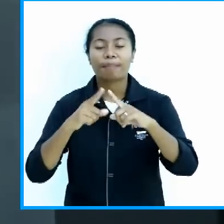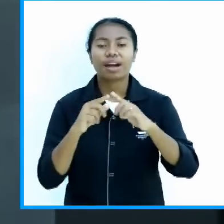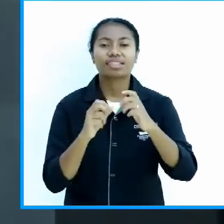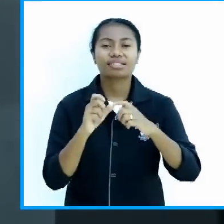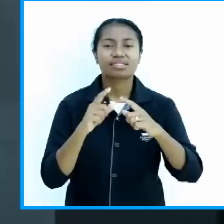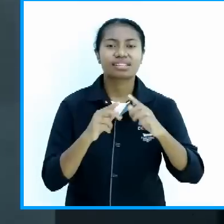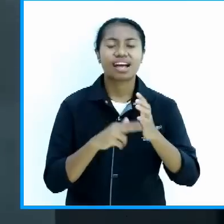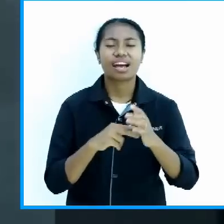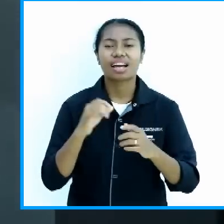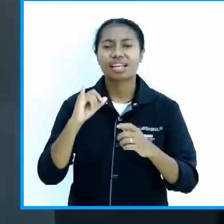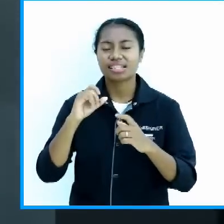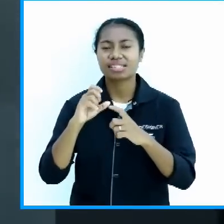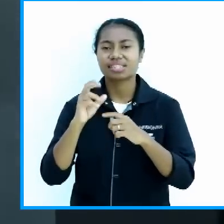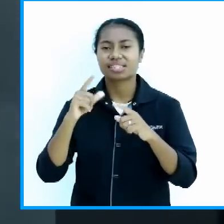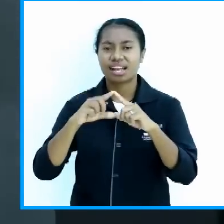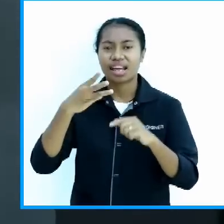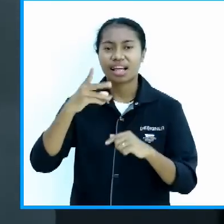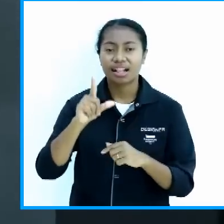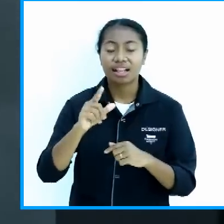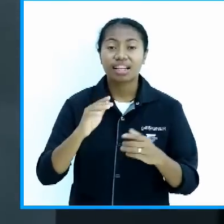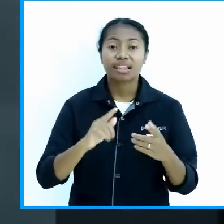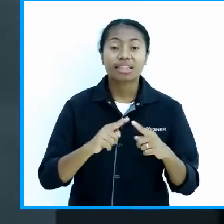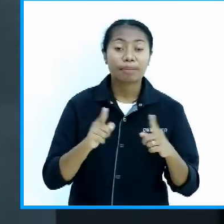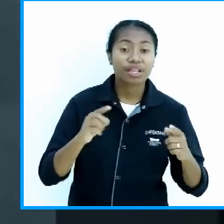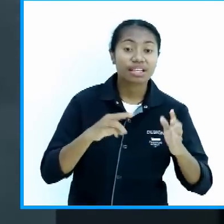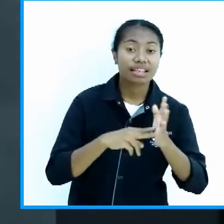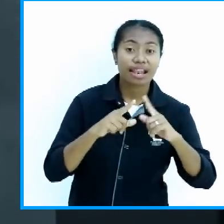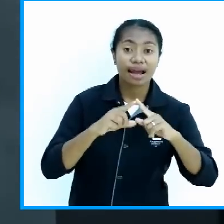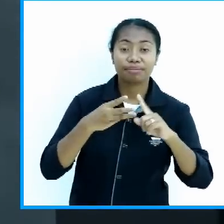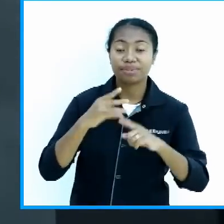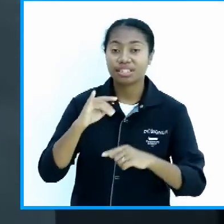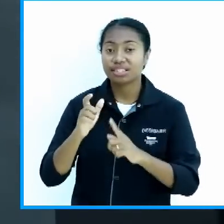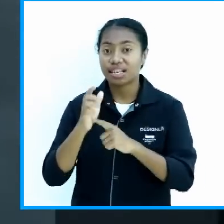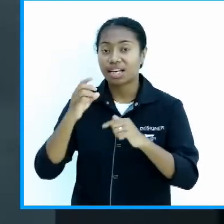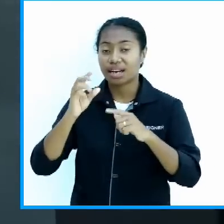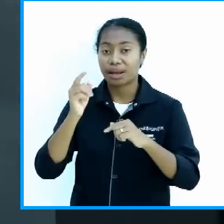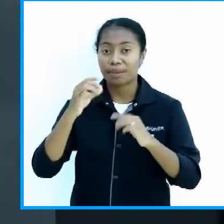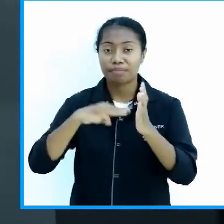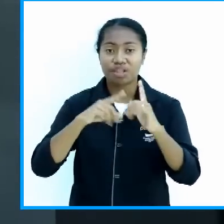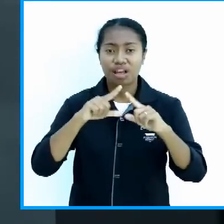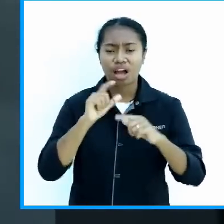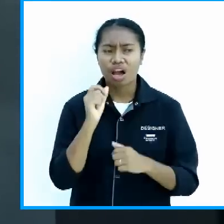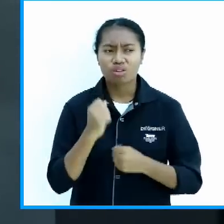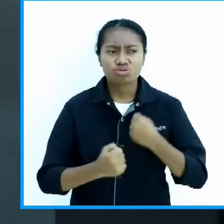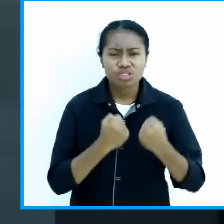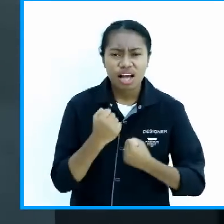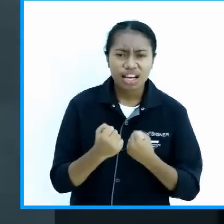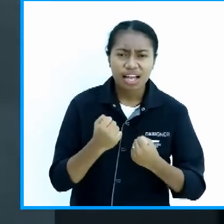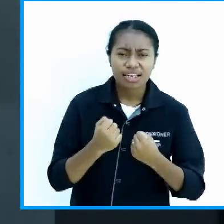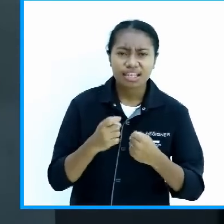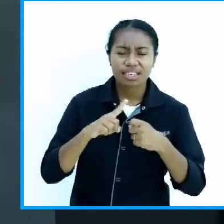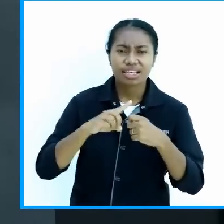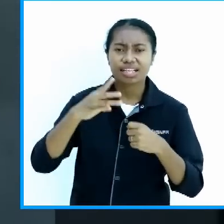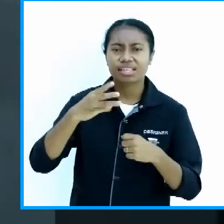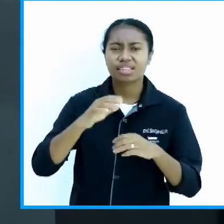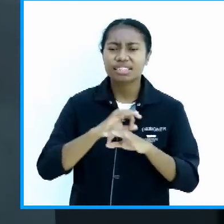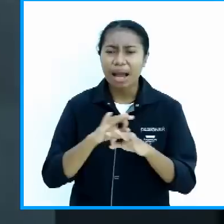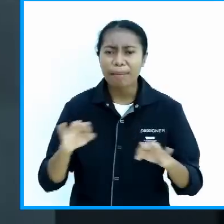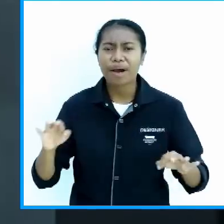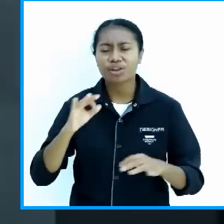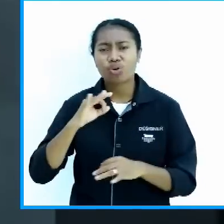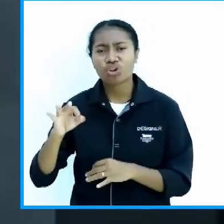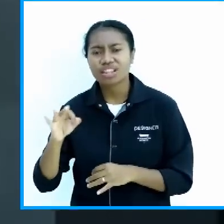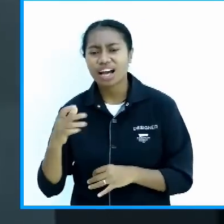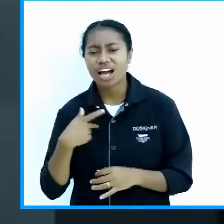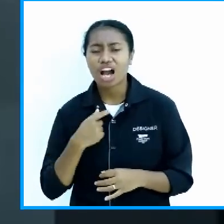di Babilonia. Tapi Nabi Yeremia memberi nasihat, usahakan kesejahteraan kota, kemana kamu aku buang. Kalau